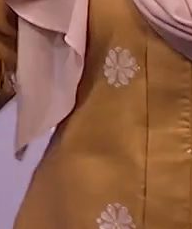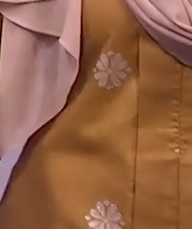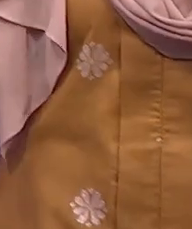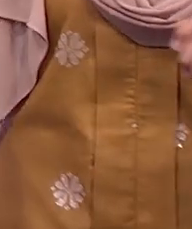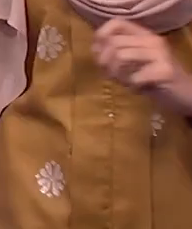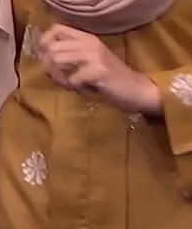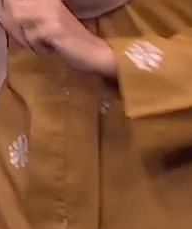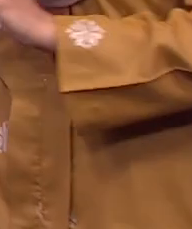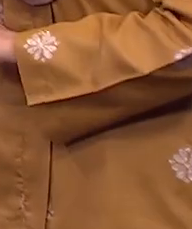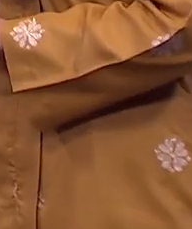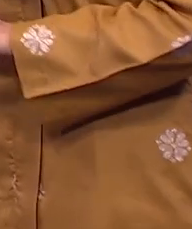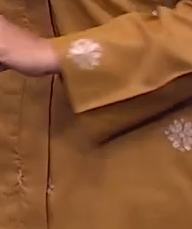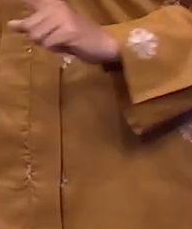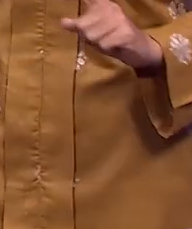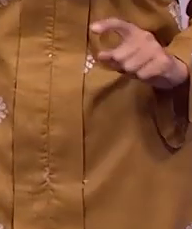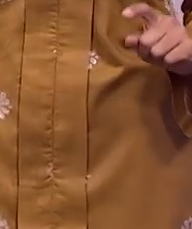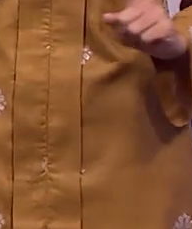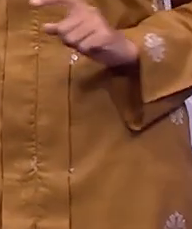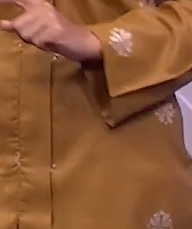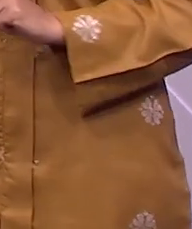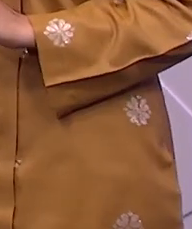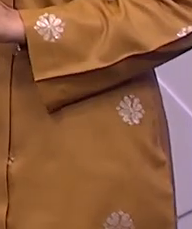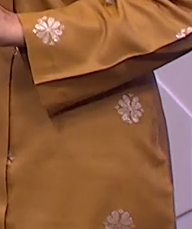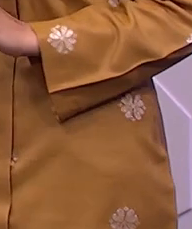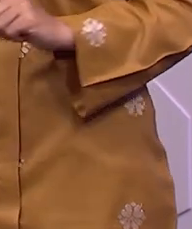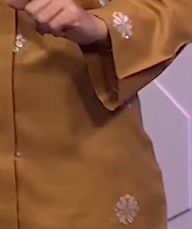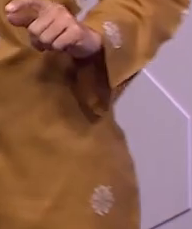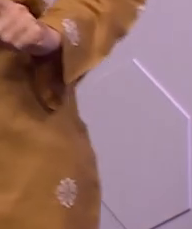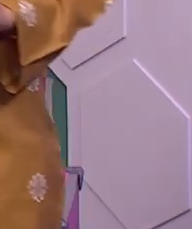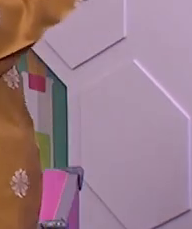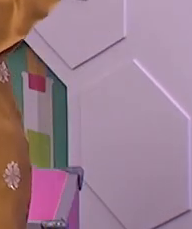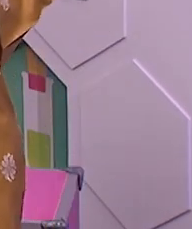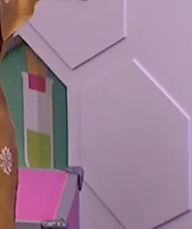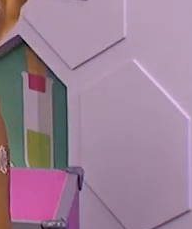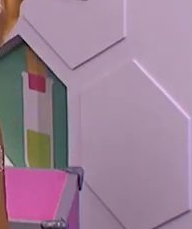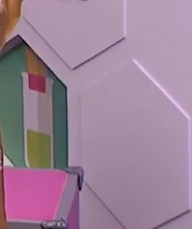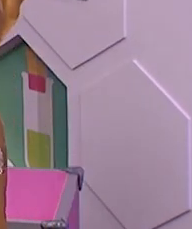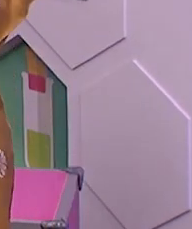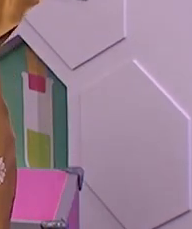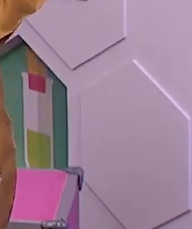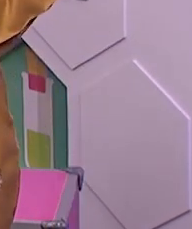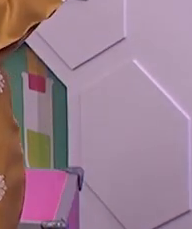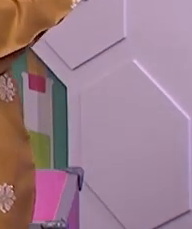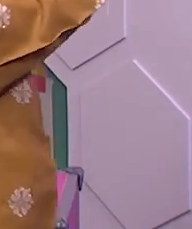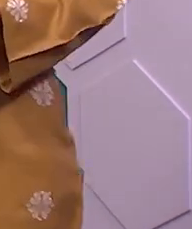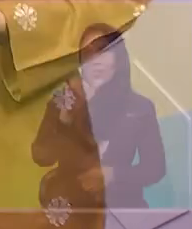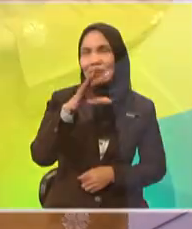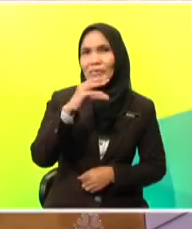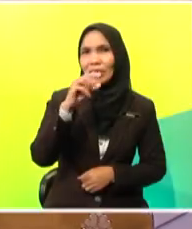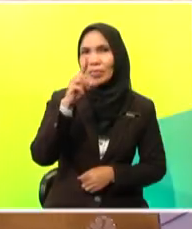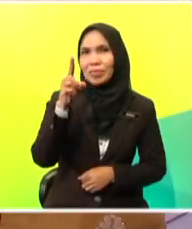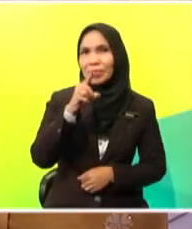you are still you me love you ask why